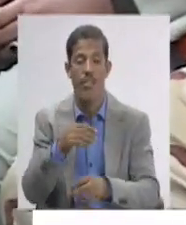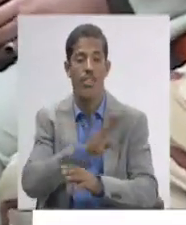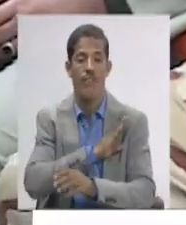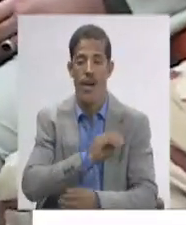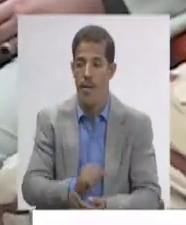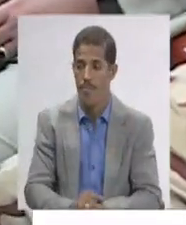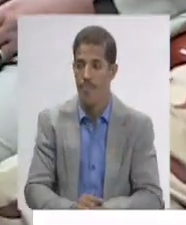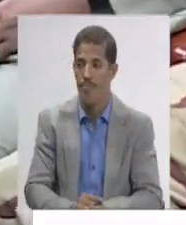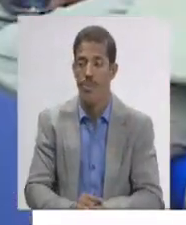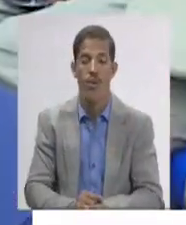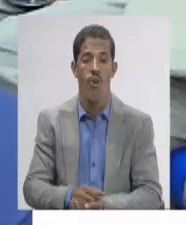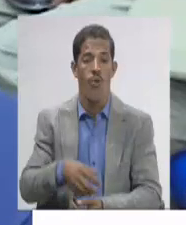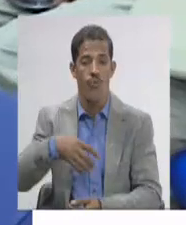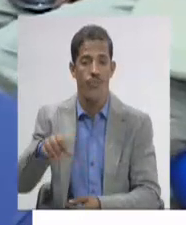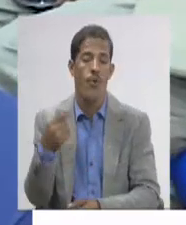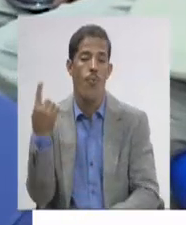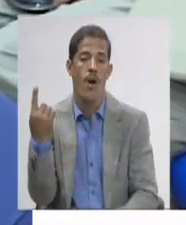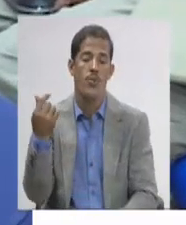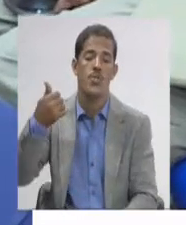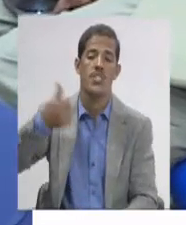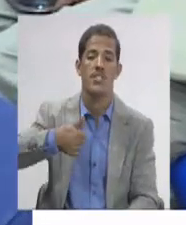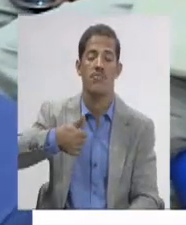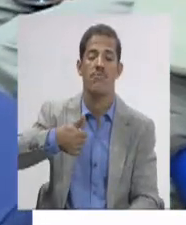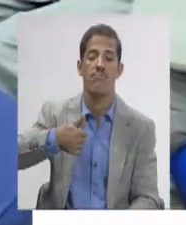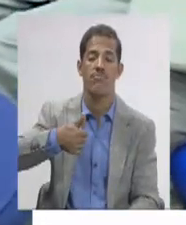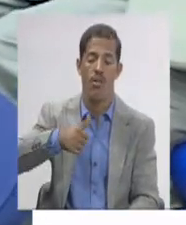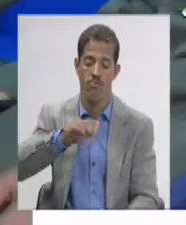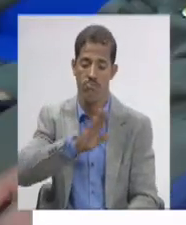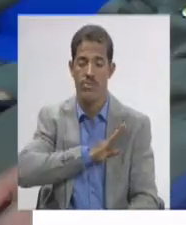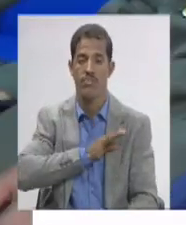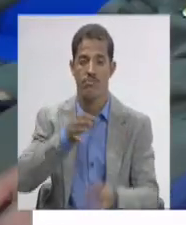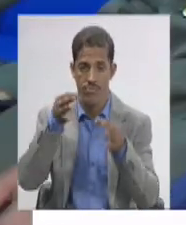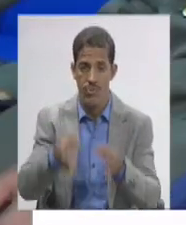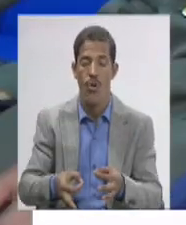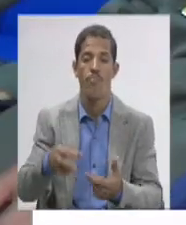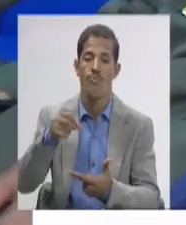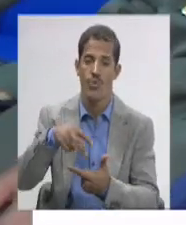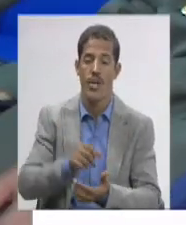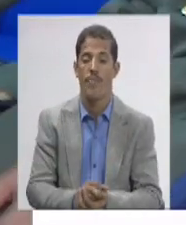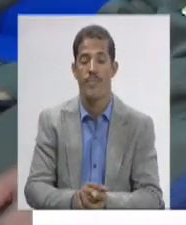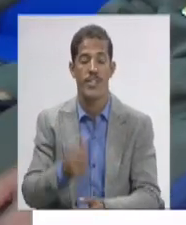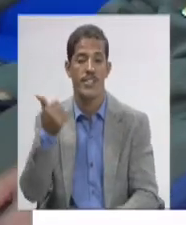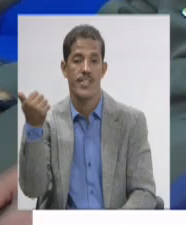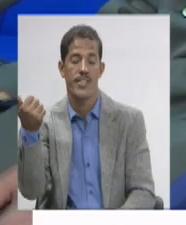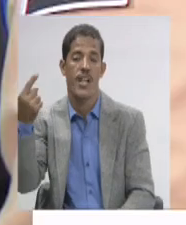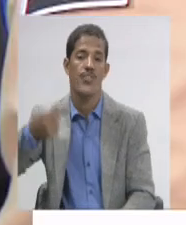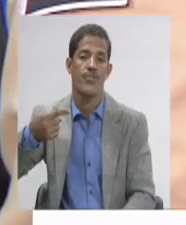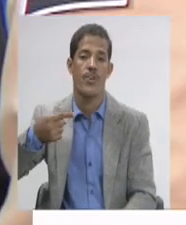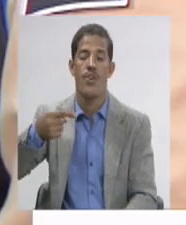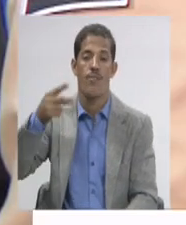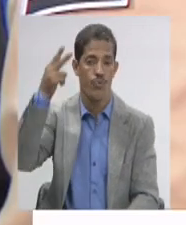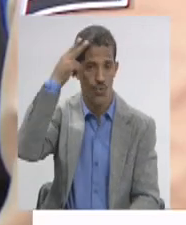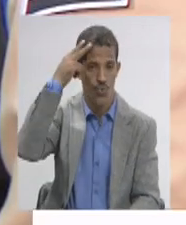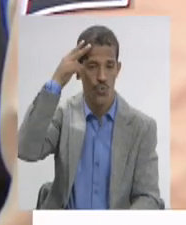وتكونت الدفعه من 61 ضابطا موريتانيا و16 ضابطا من المملكه العربيه السعوديه